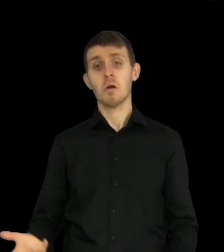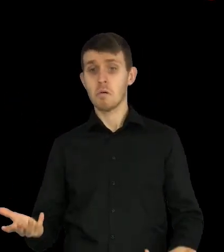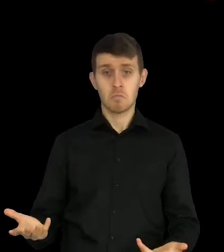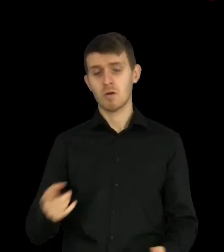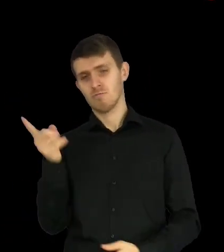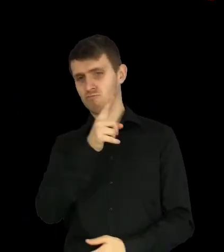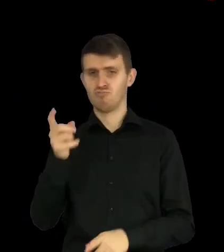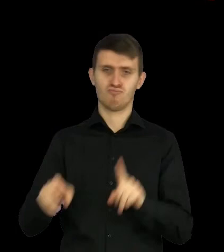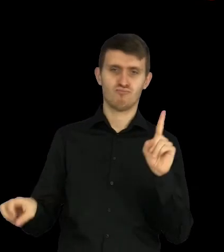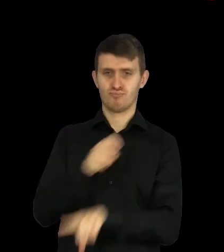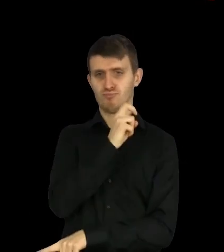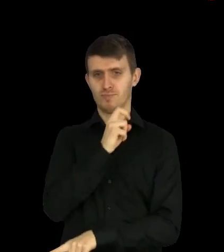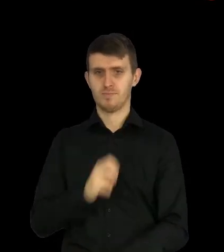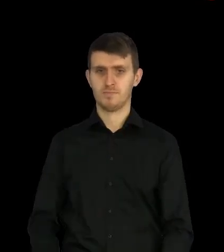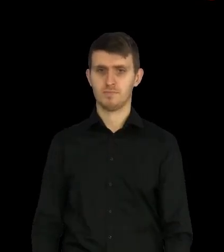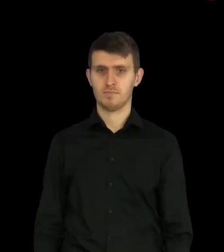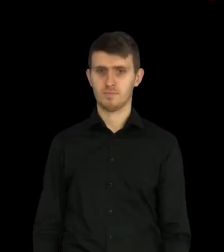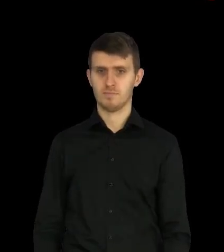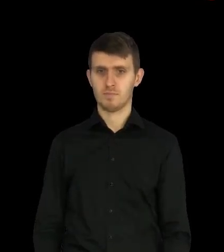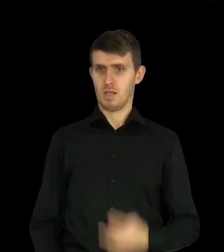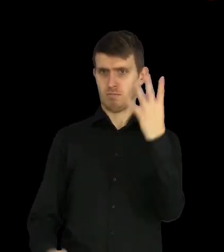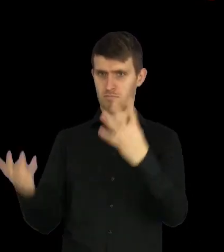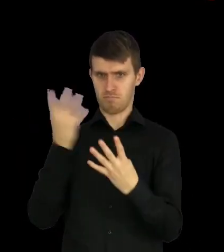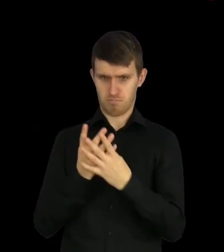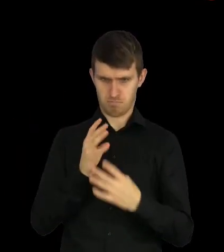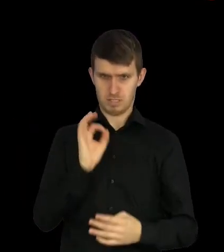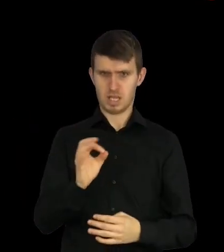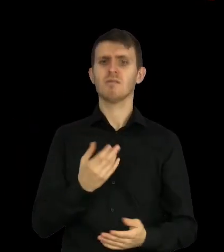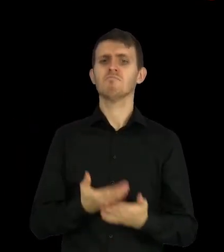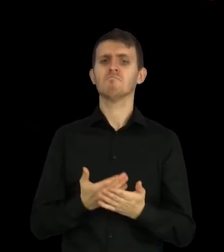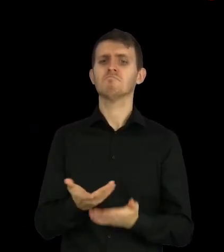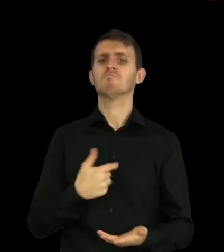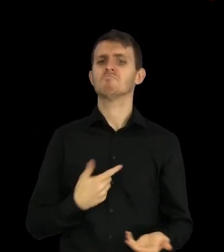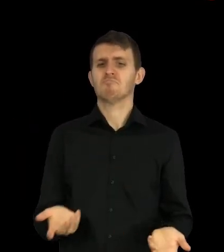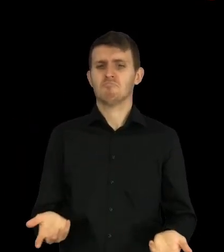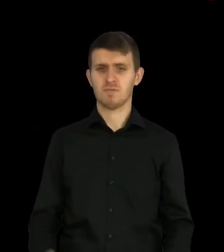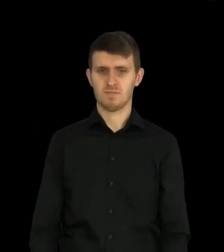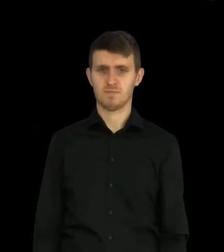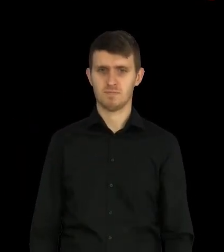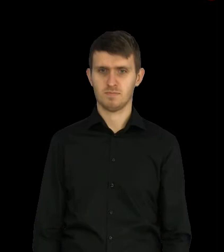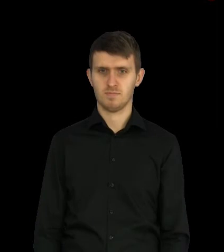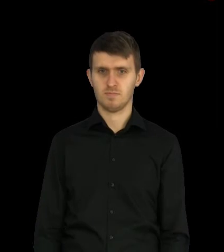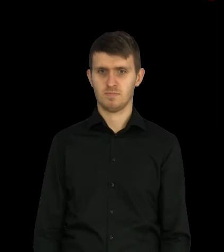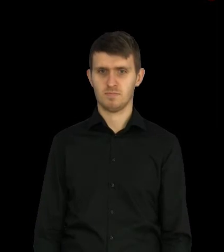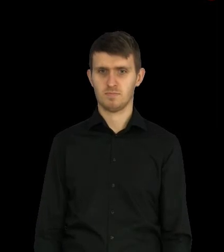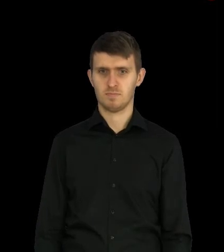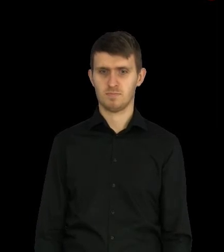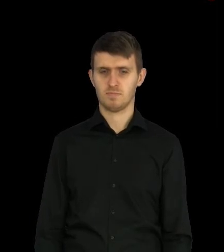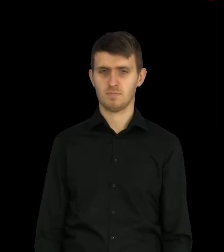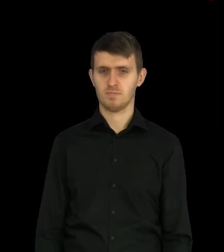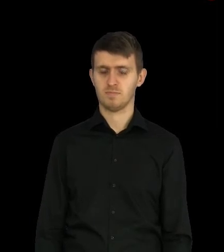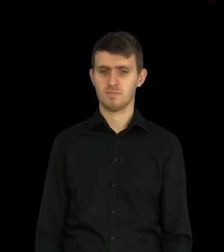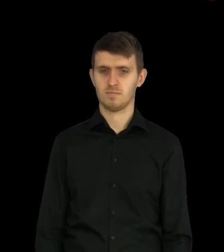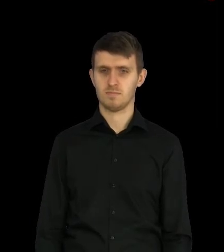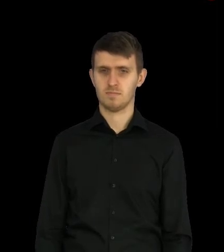Tak czy owak, te składniki się kasują. Jeśli mam 4 czegoś i oddam 4 tego czegoś, to nie zostanie mi nic. Dlatego nie